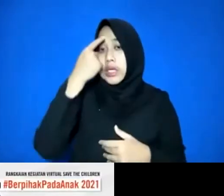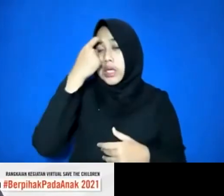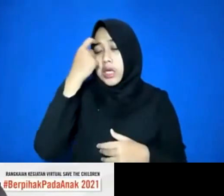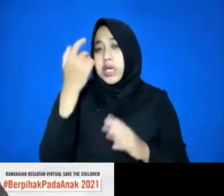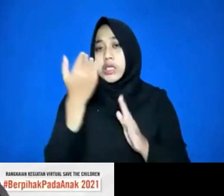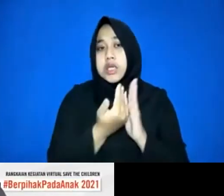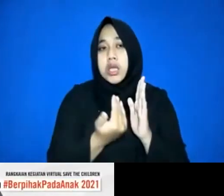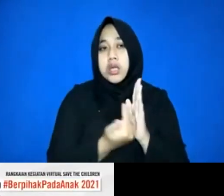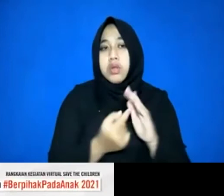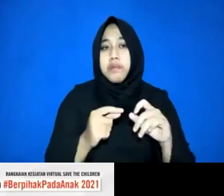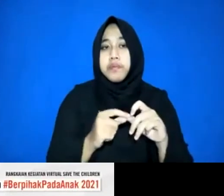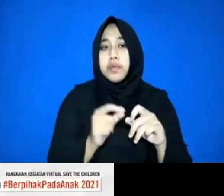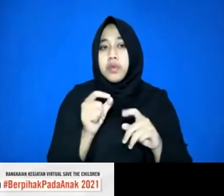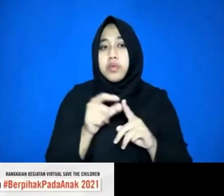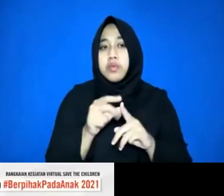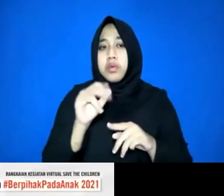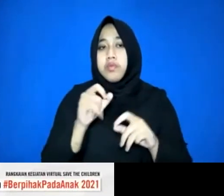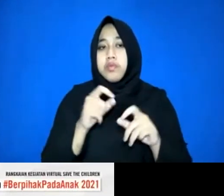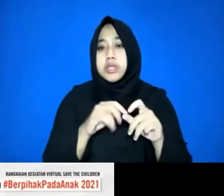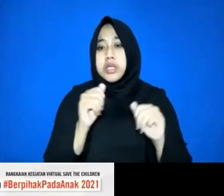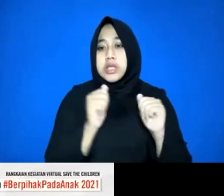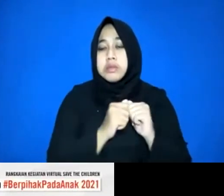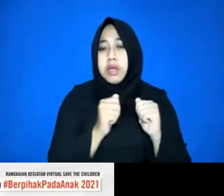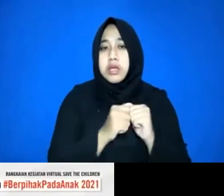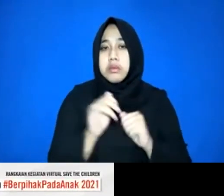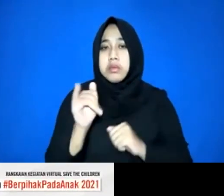jadwal supervisi yang disepakati dengan supervisor?